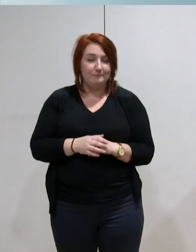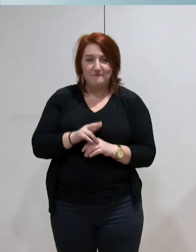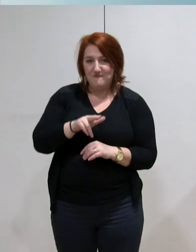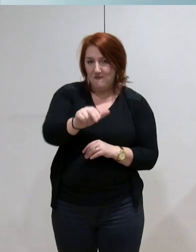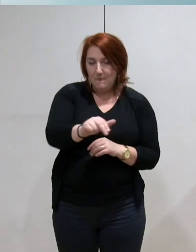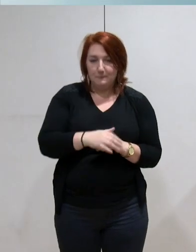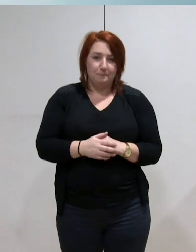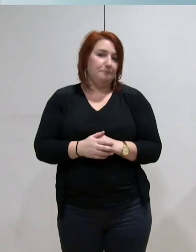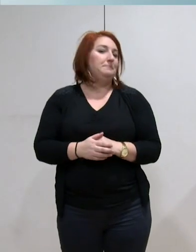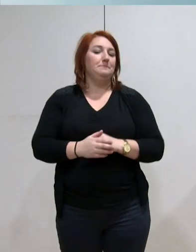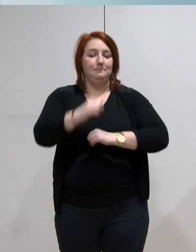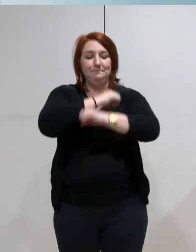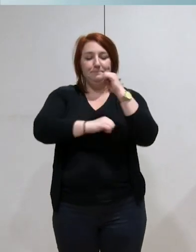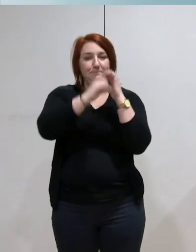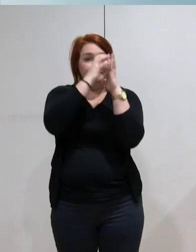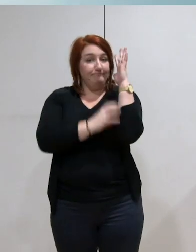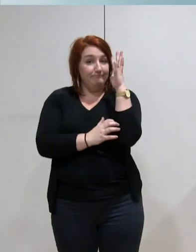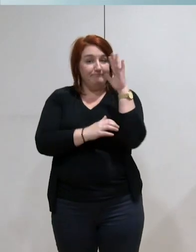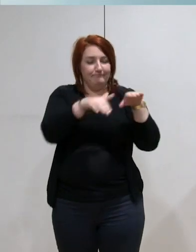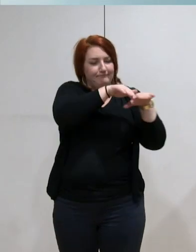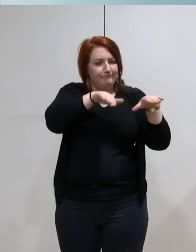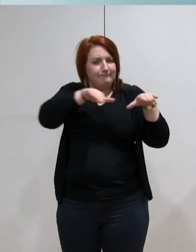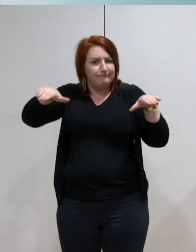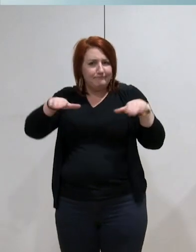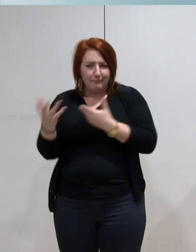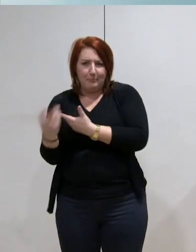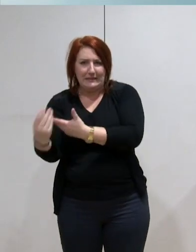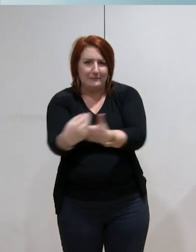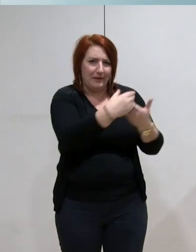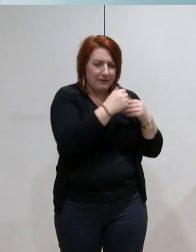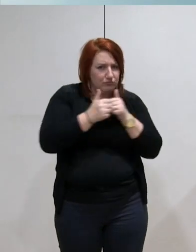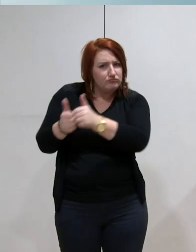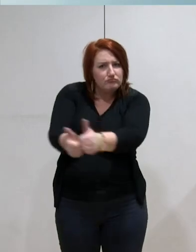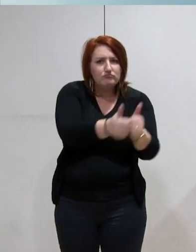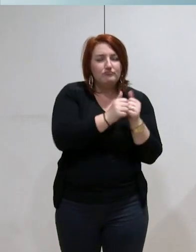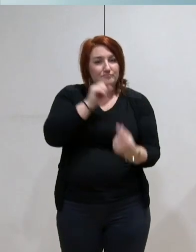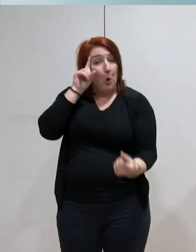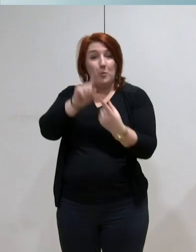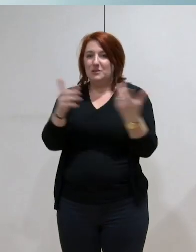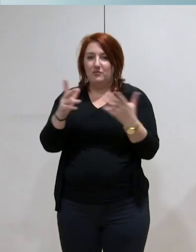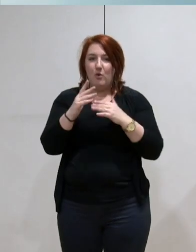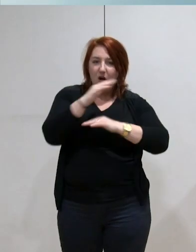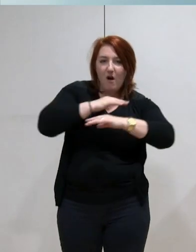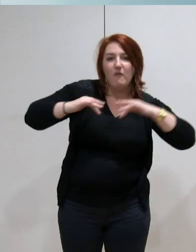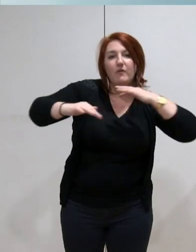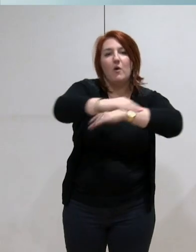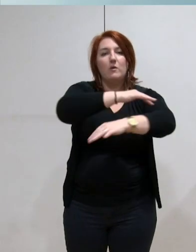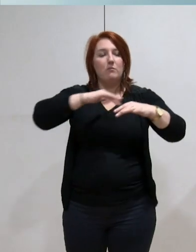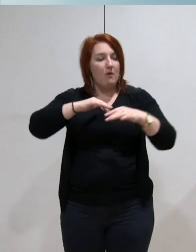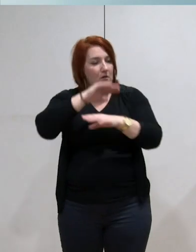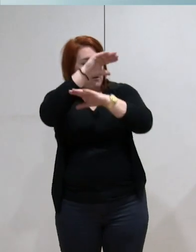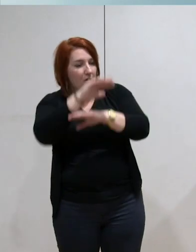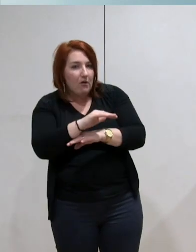élaboré dans une démarche transversale et participative il promeut en priorité un environnement et un cadre de vie favorable à la santé